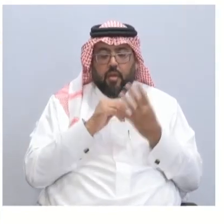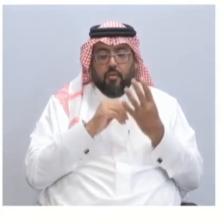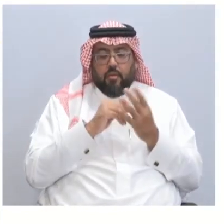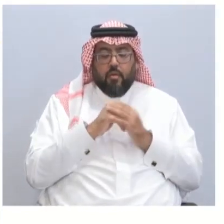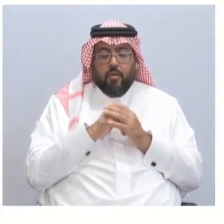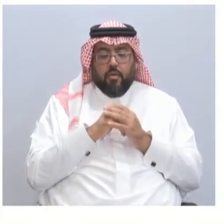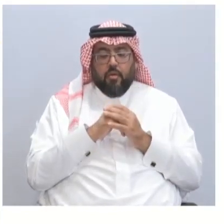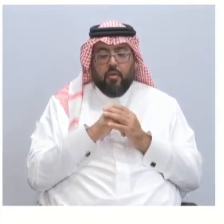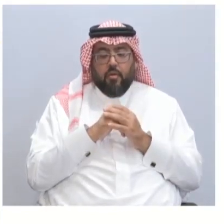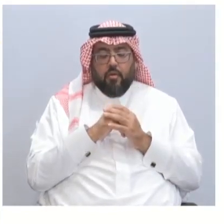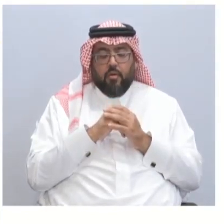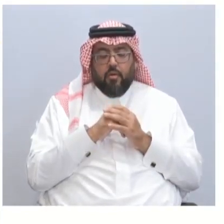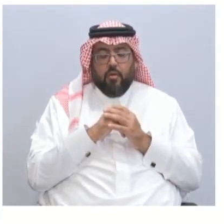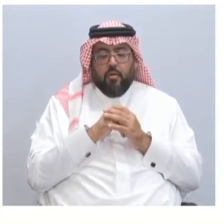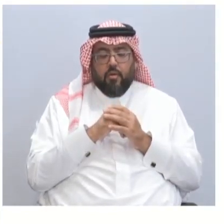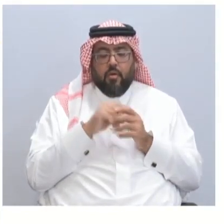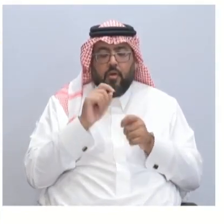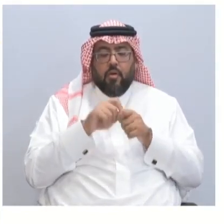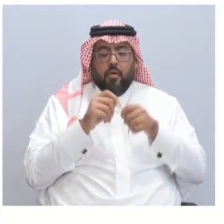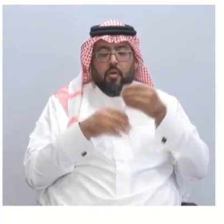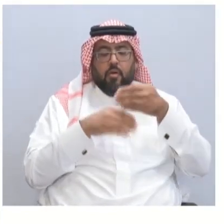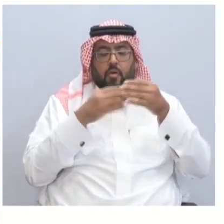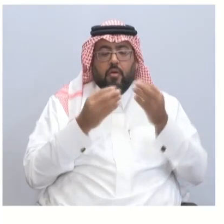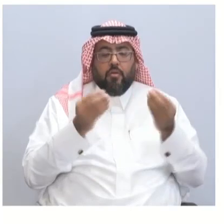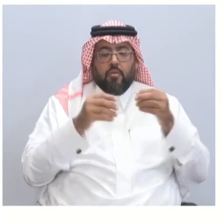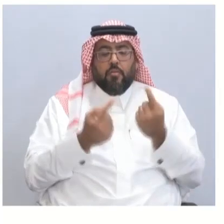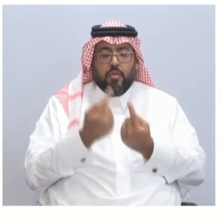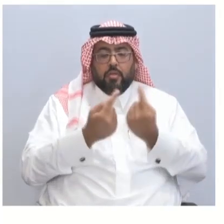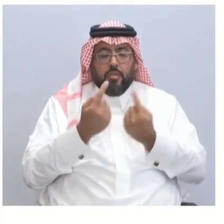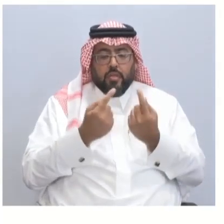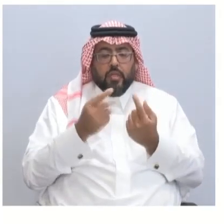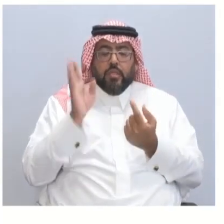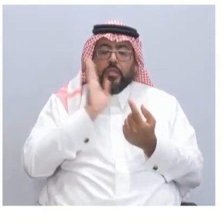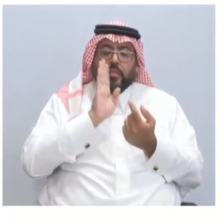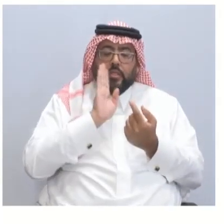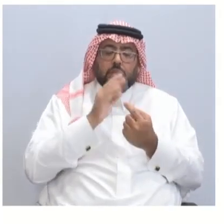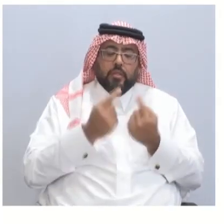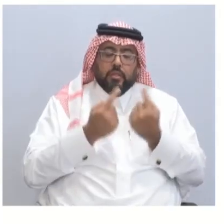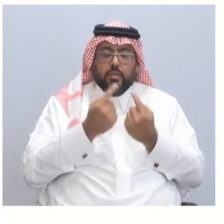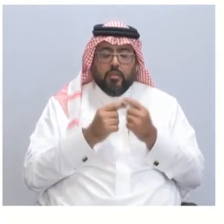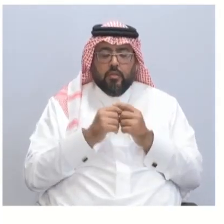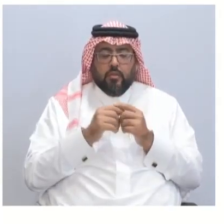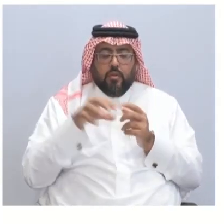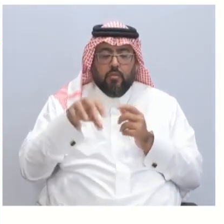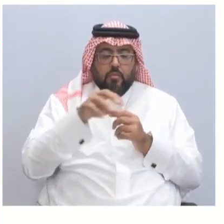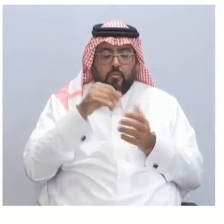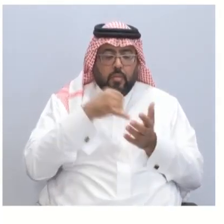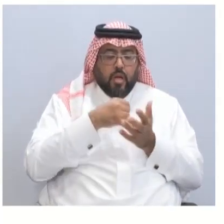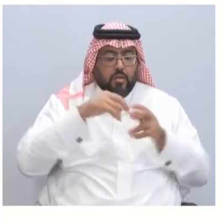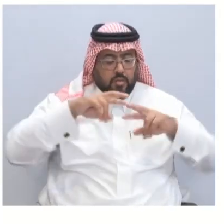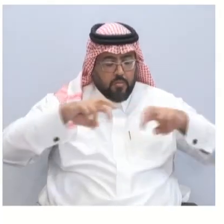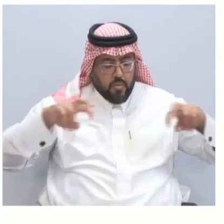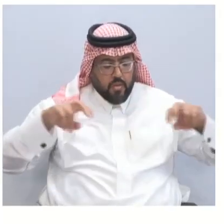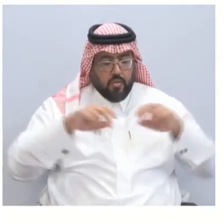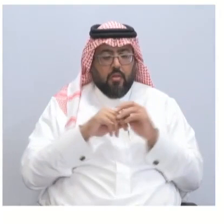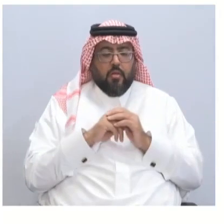الخطوات كذلك انشاء المزارع التجريبيه ومراكز البحوث